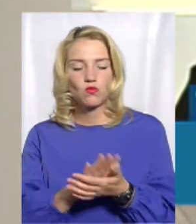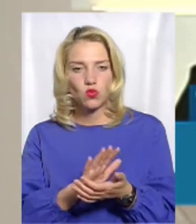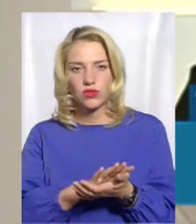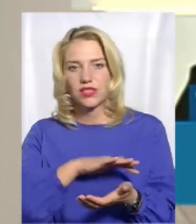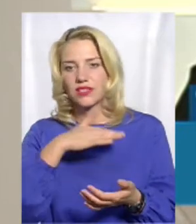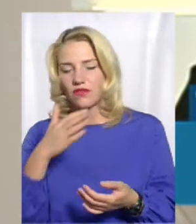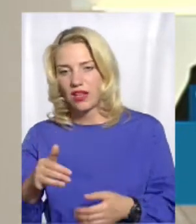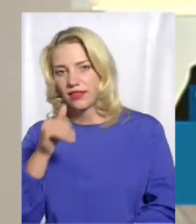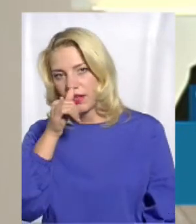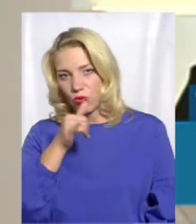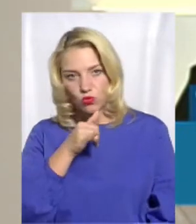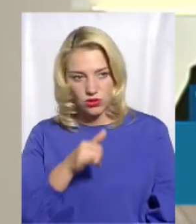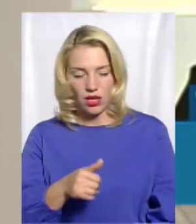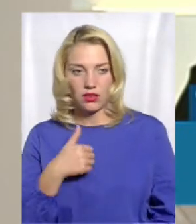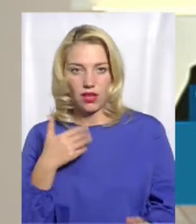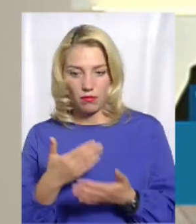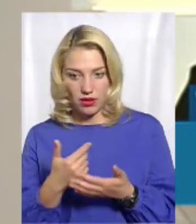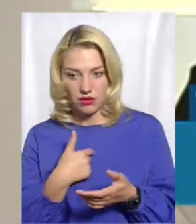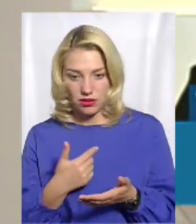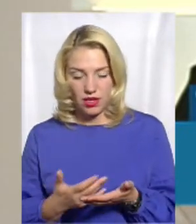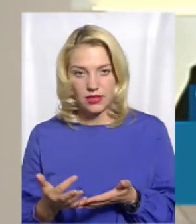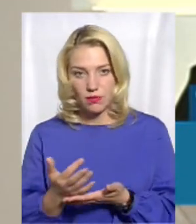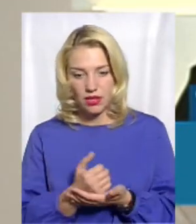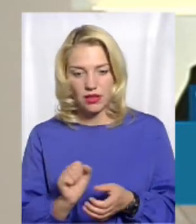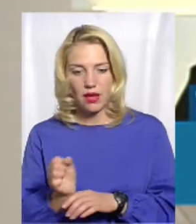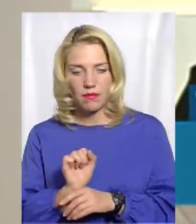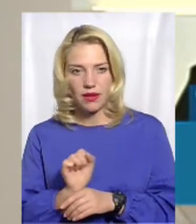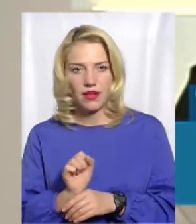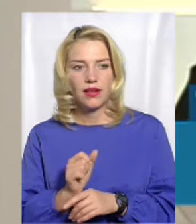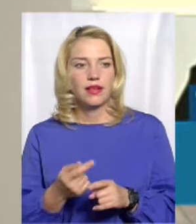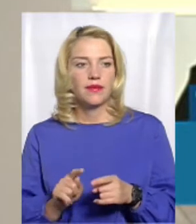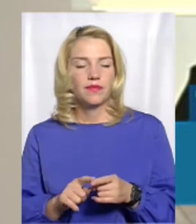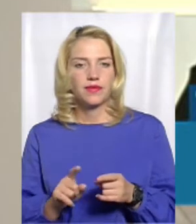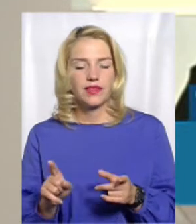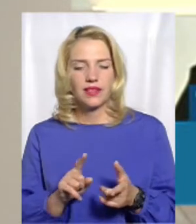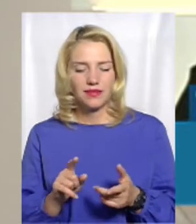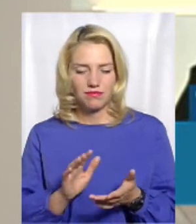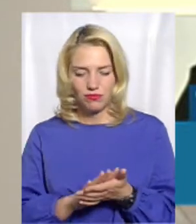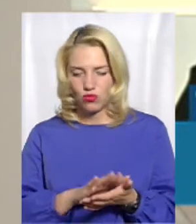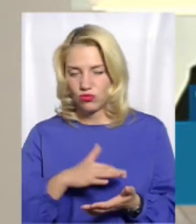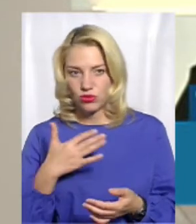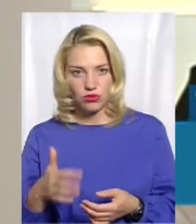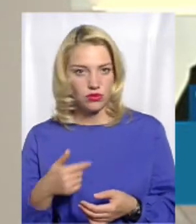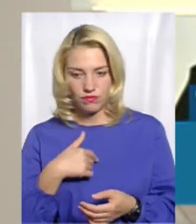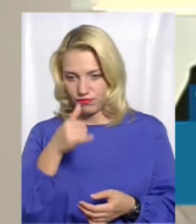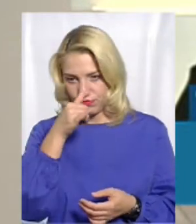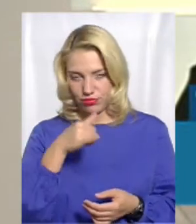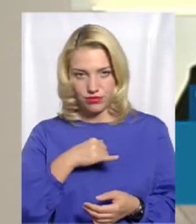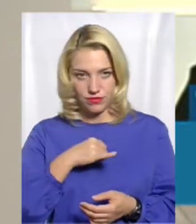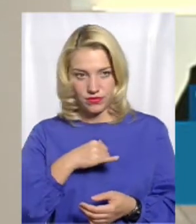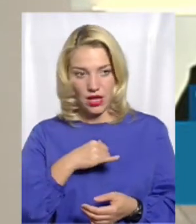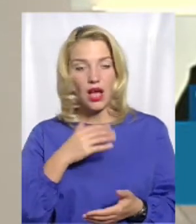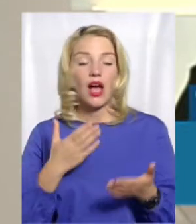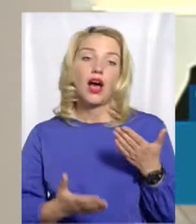не допускають. От я, наприклад, назбираю на автомобільний прицепчик маленький мусору, туди мене не пустять.